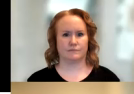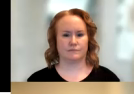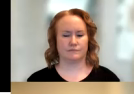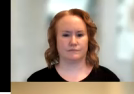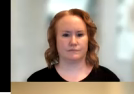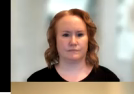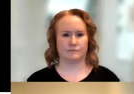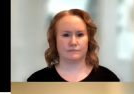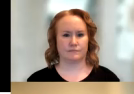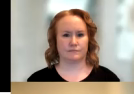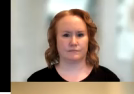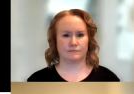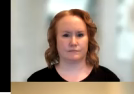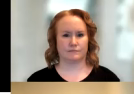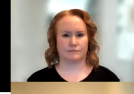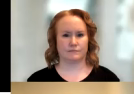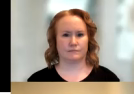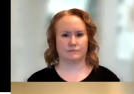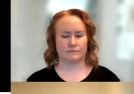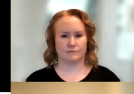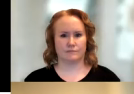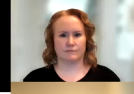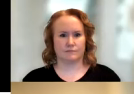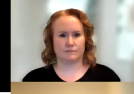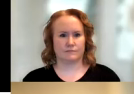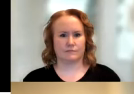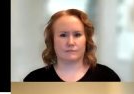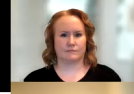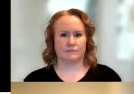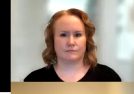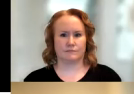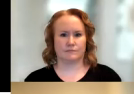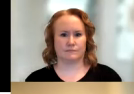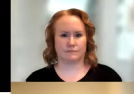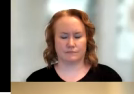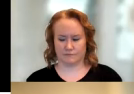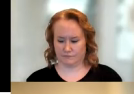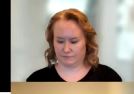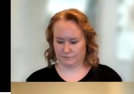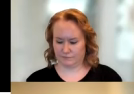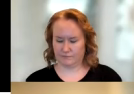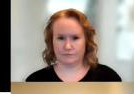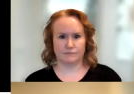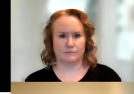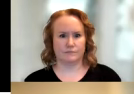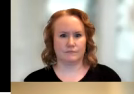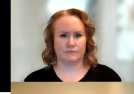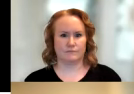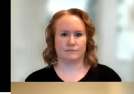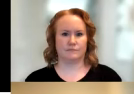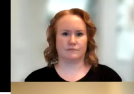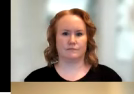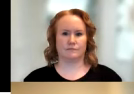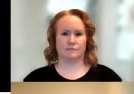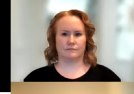av direktivet er samfunnsøkonomisk lønnsomt. Og Oslo Economics anbefatter også at